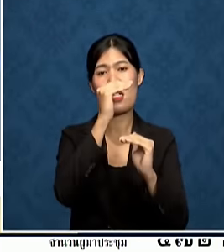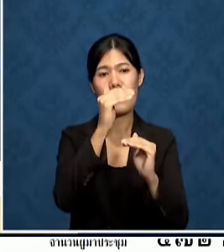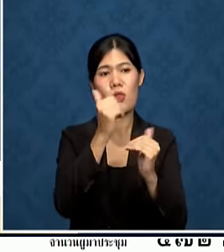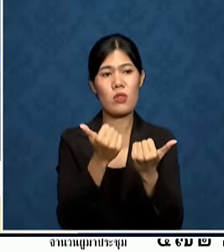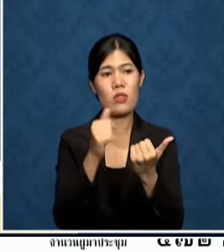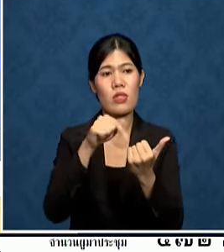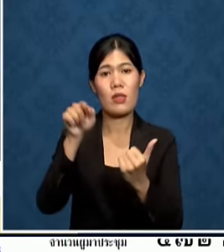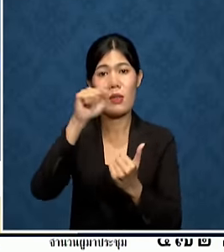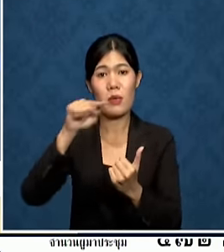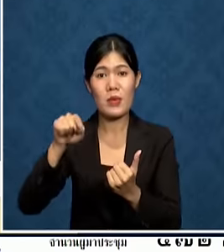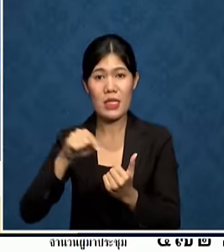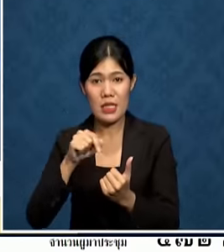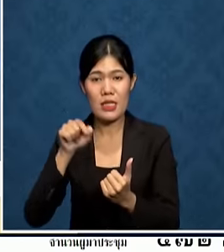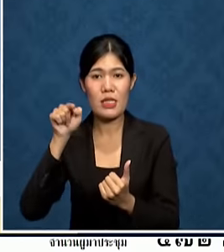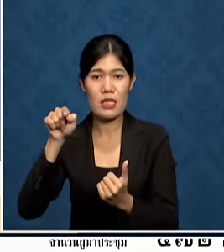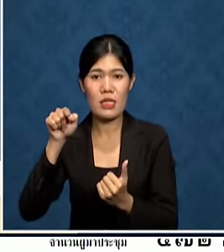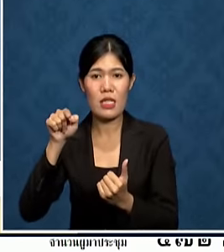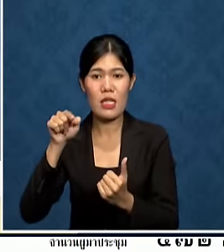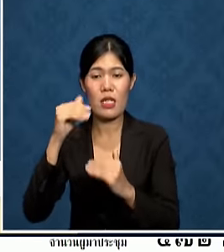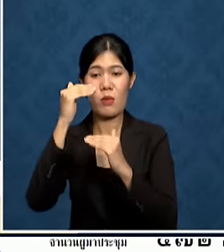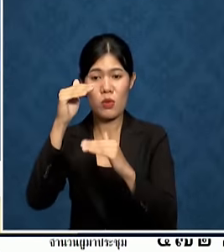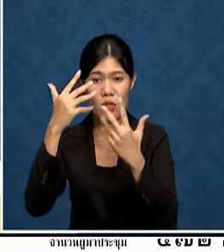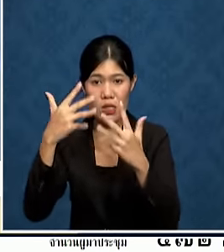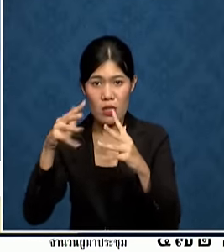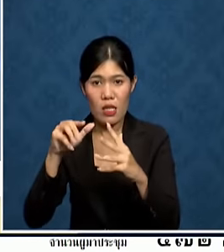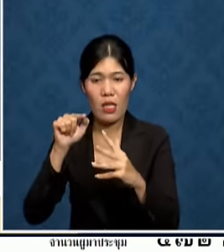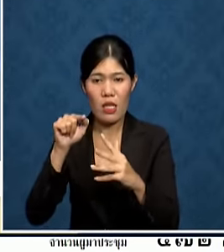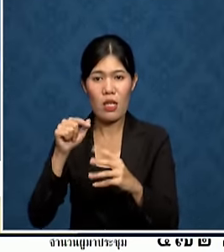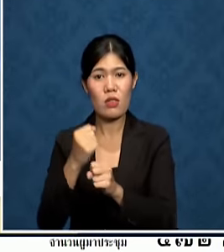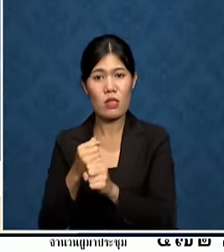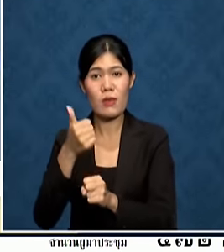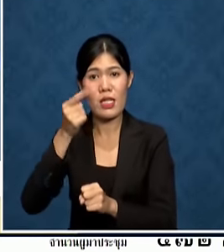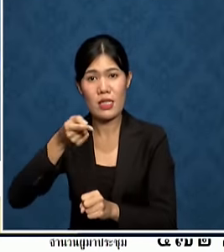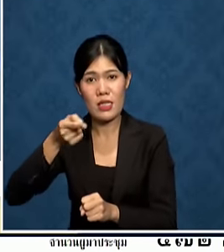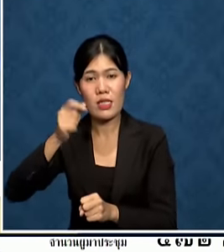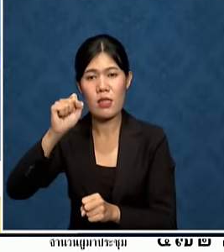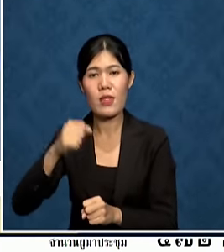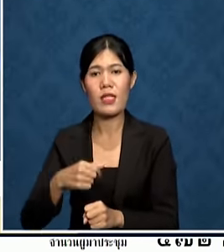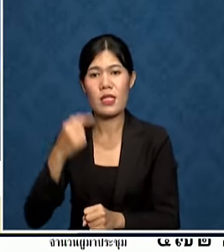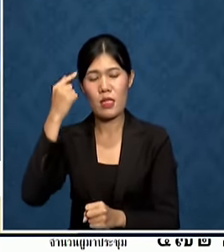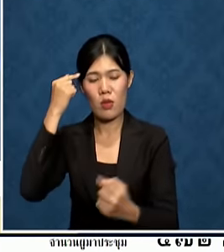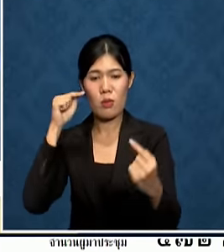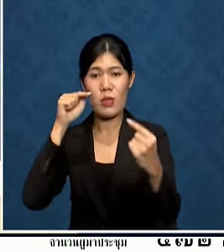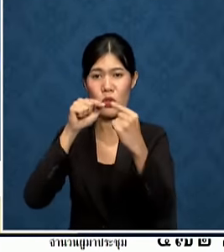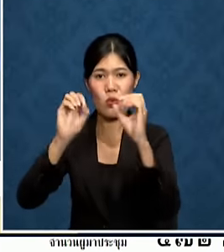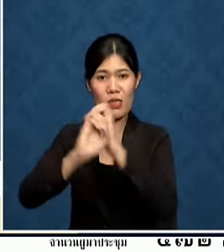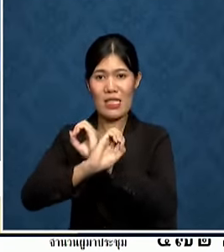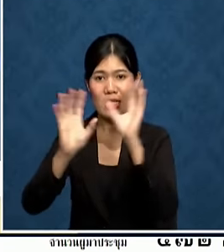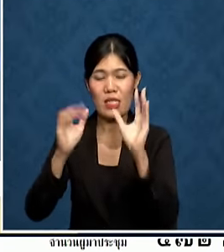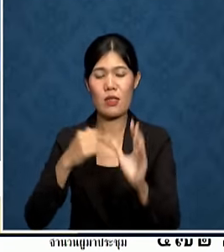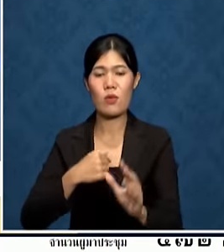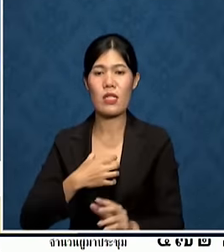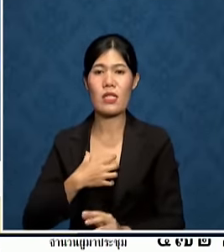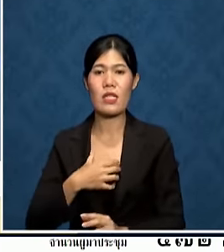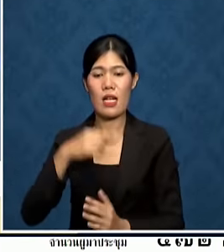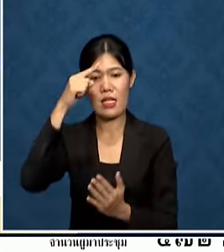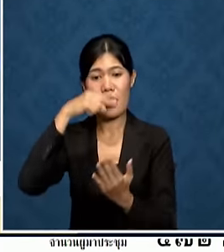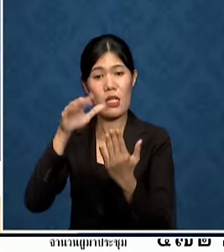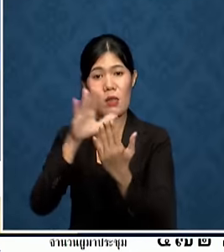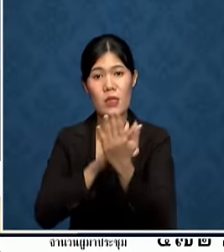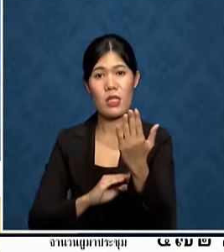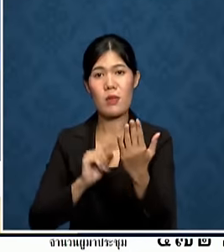ๆสักอันหรือยังรัฐบาลควรกำหนดอุตสาหกรรมเ AIแบบมุ่งเป้าจริงๆนะครับว่าอยากพาประเทศไปทางไหนตัวอย่างประเทศอื่นเขากำหนด